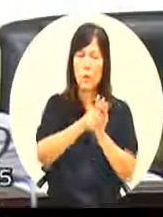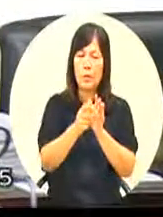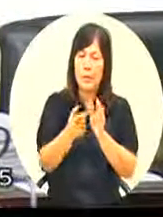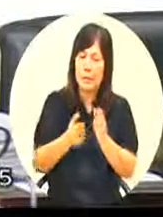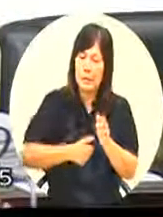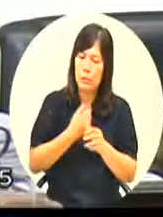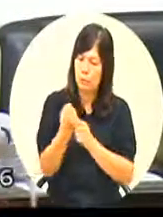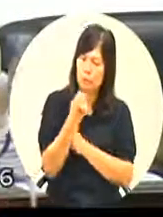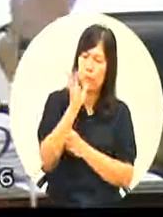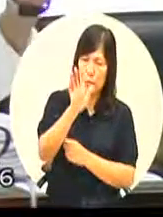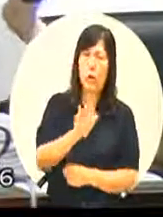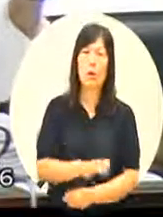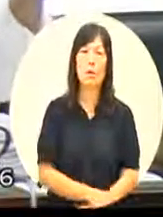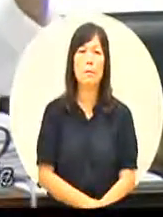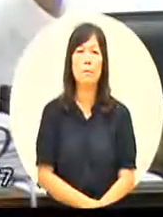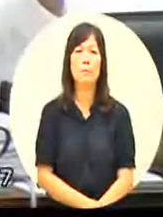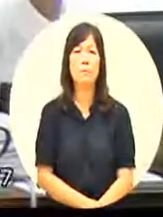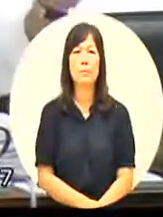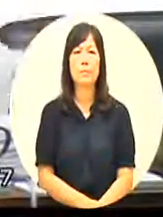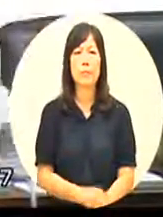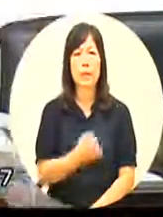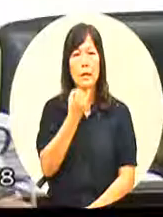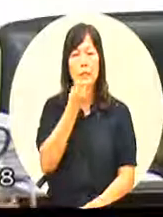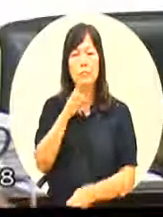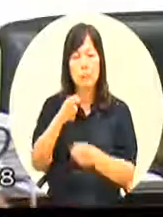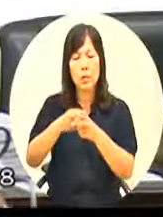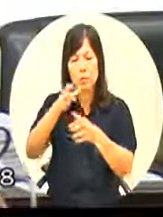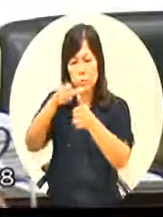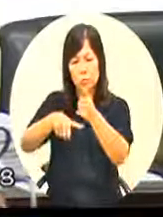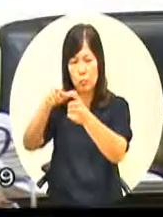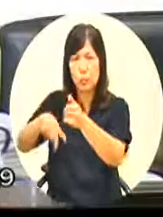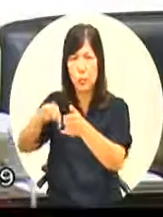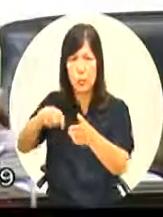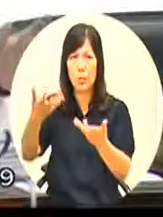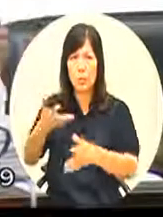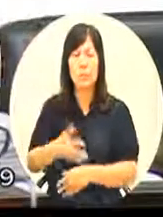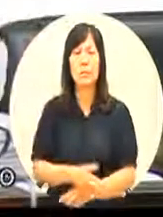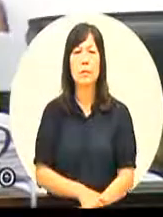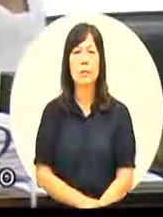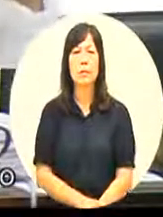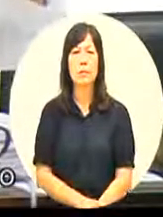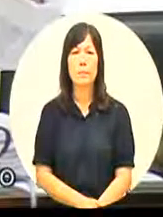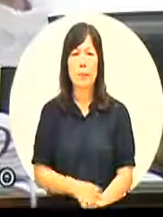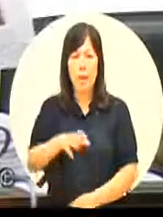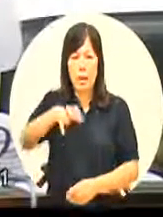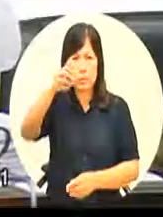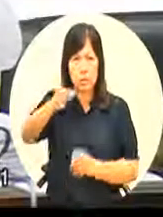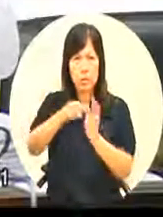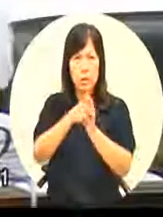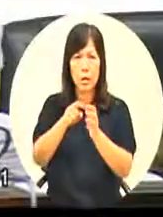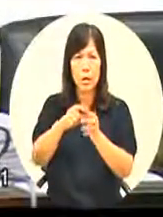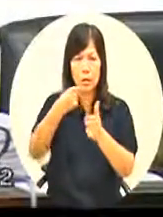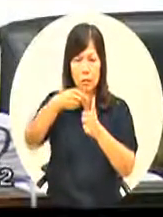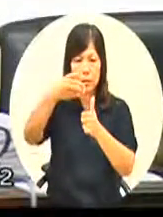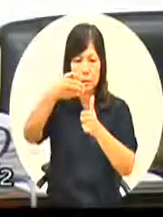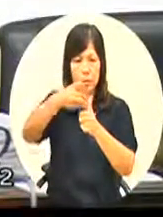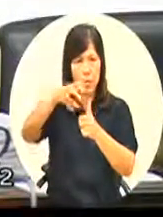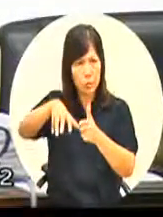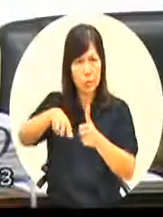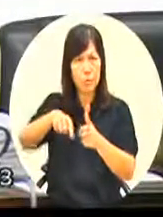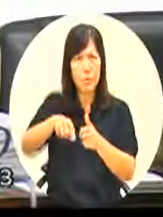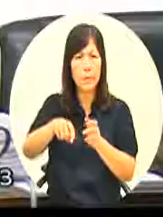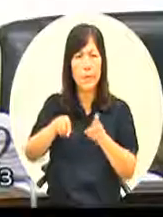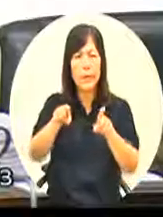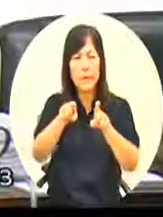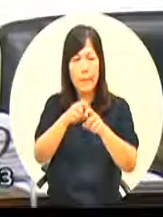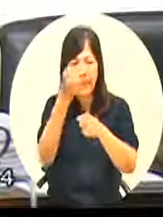心，但 我相信这是个案了哈， 也希望说局长这边教育局这边能够通